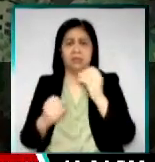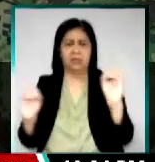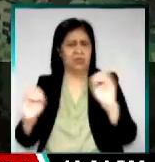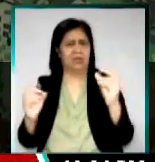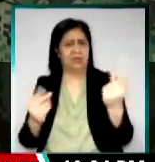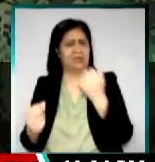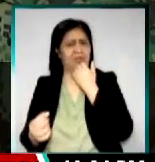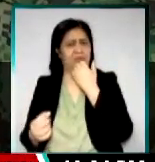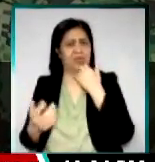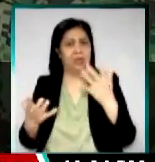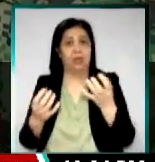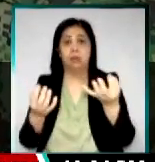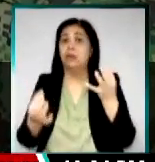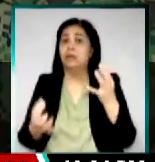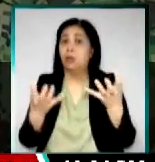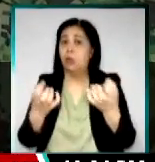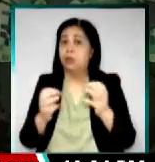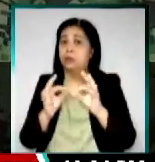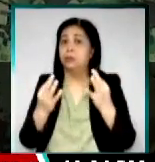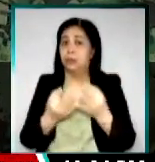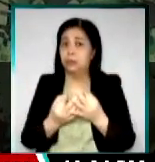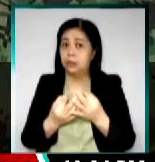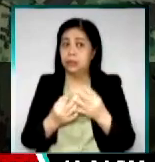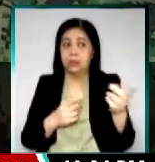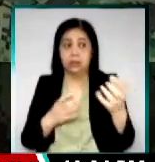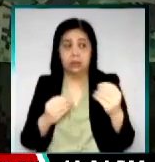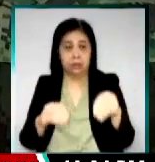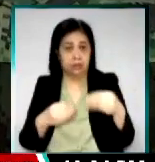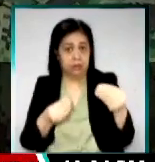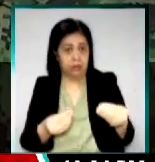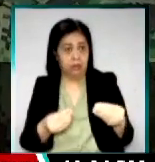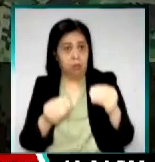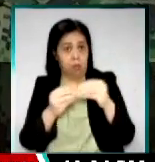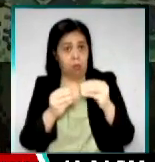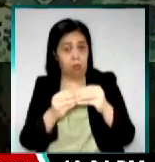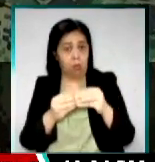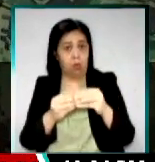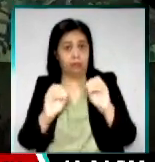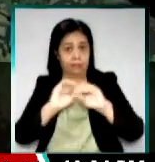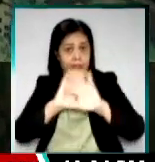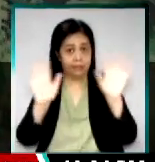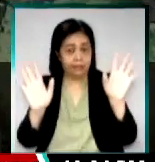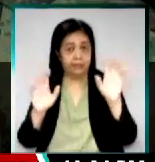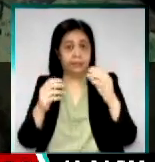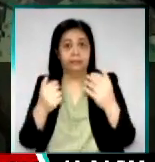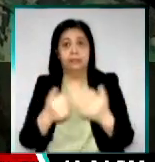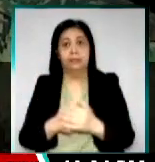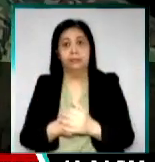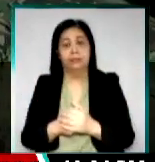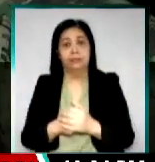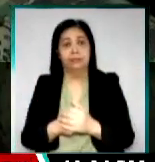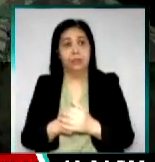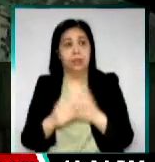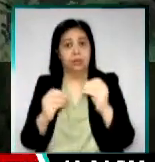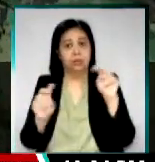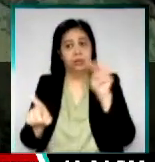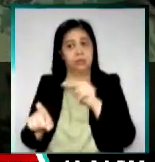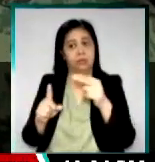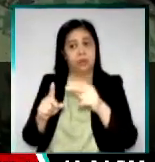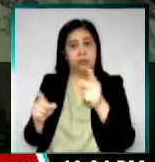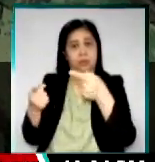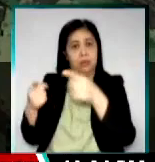Kung gusto ng family na mabigyan ng mas malinaw na pananaw